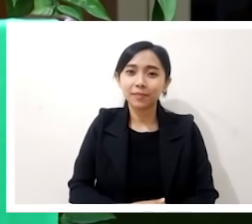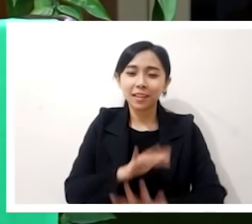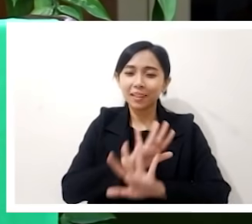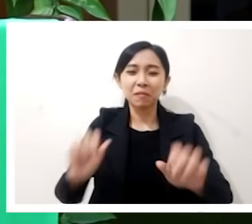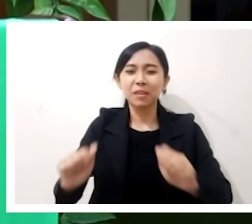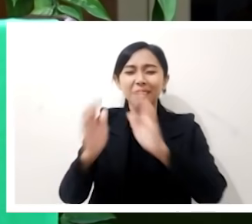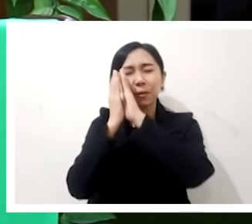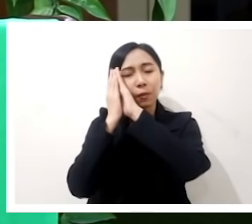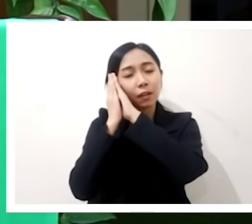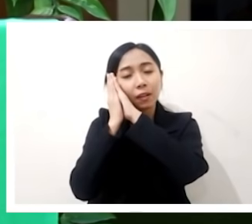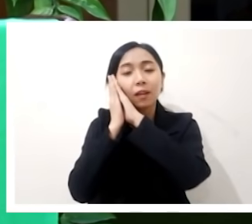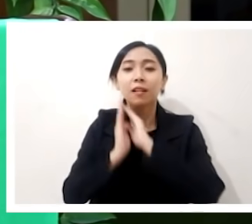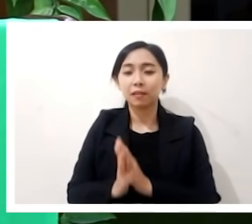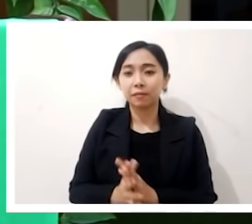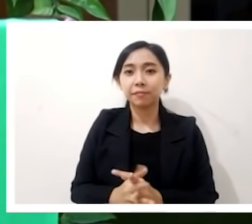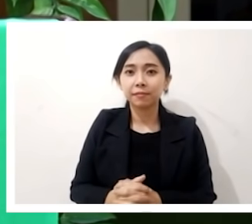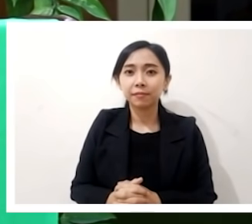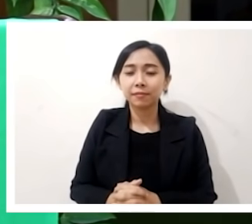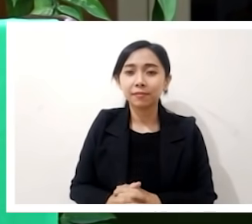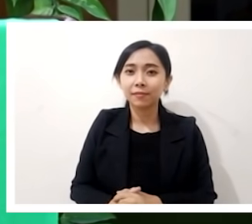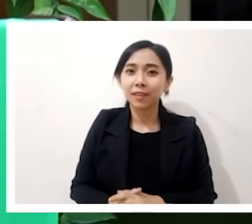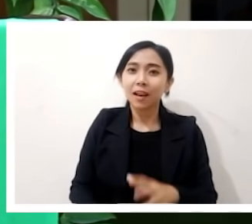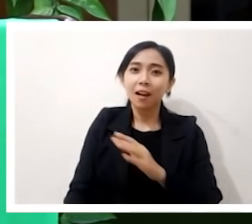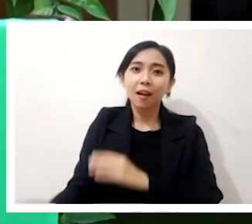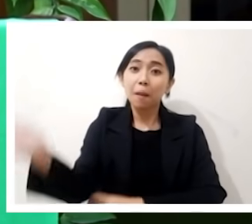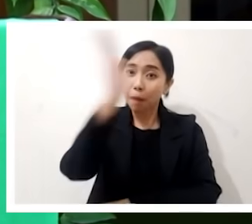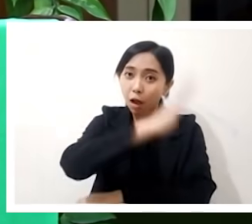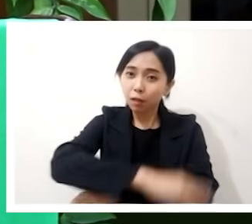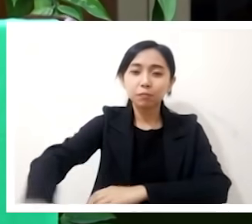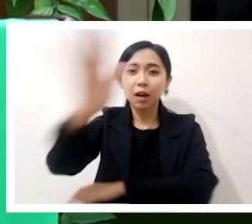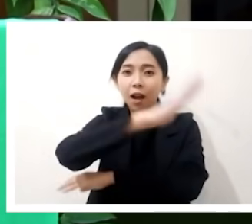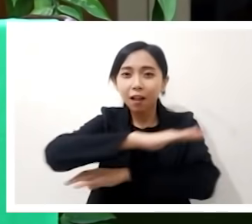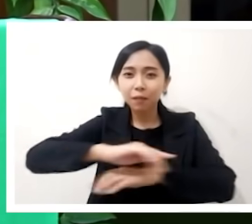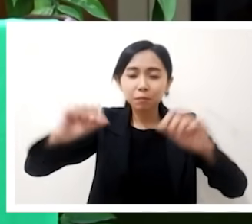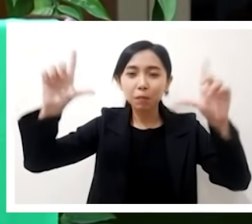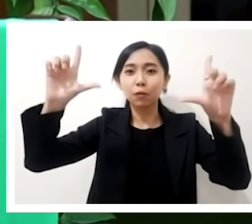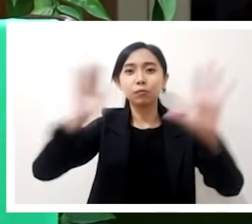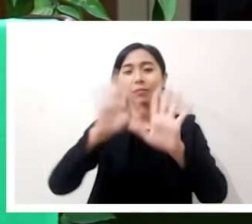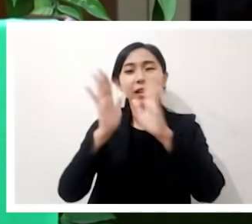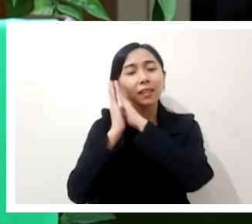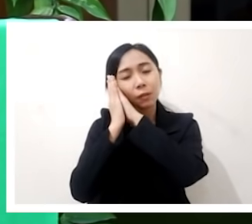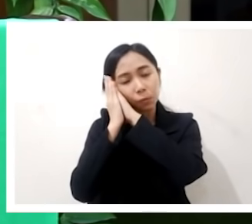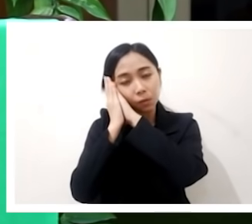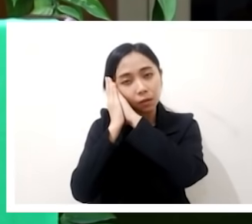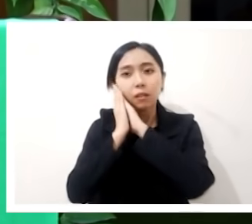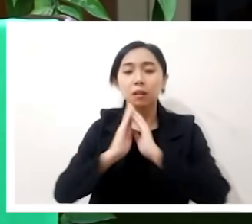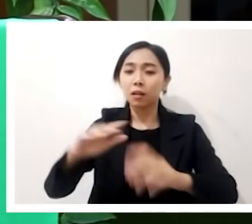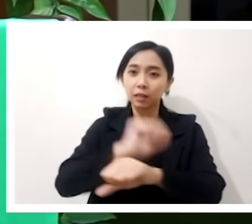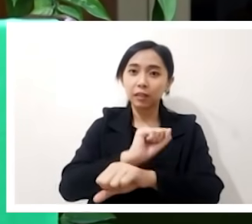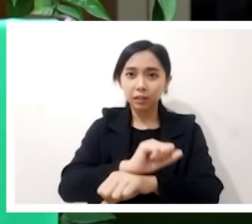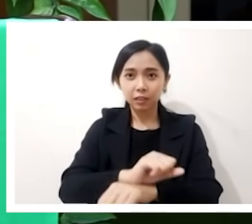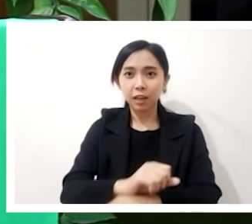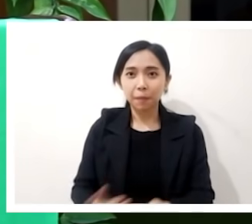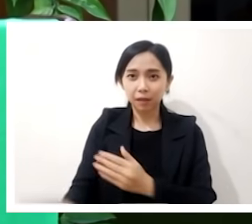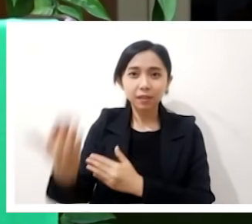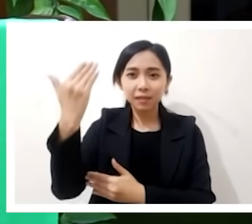menentu. Kita bersedia bergadang ketika mereka sakit, merawat mereka hingga dewasa, bekerja sungguh-sungguh agar